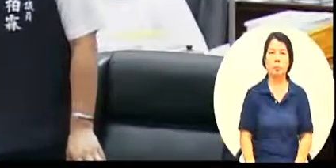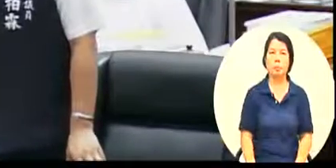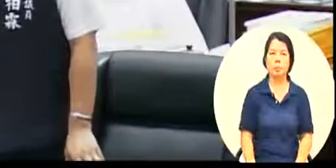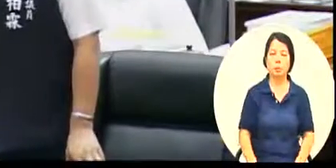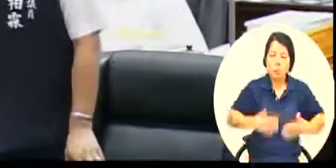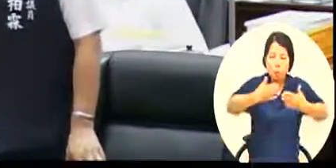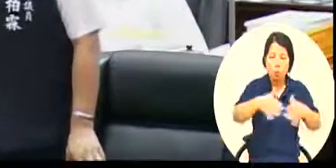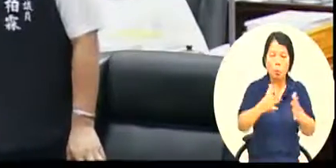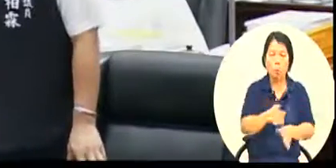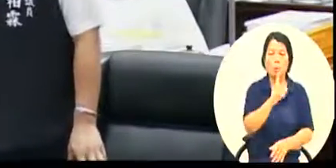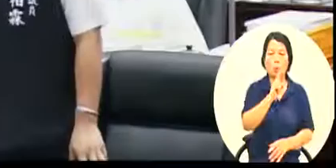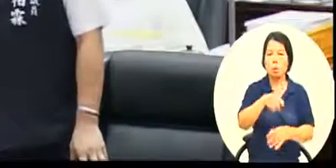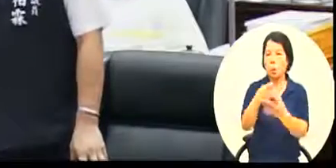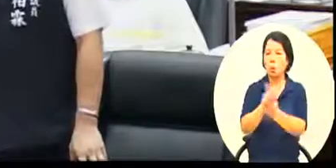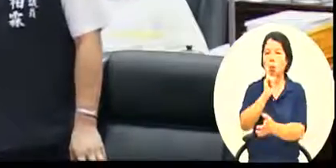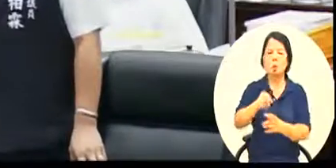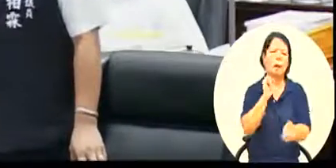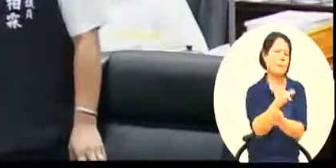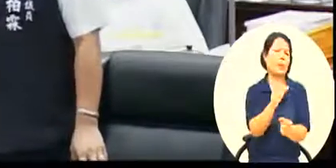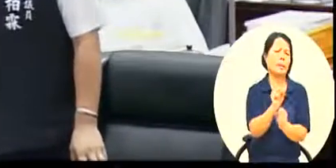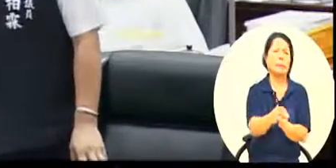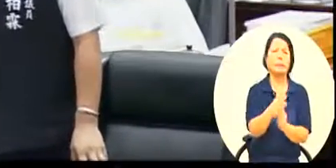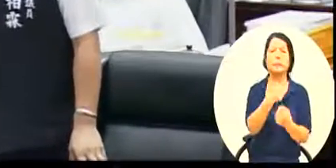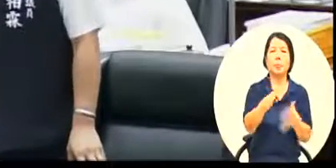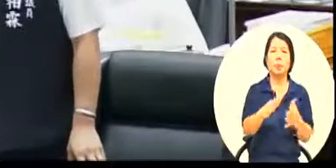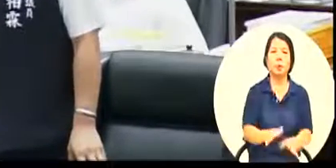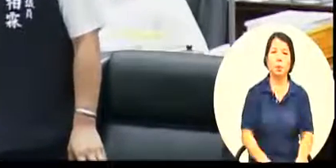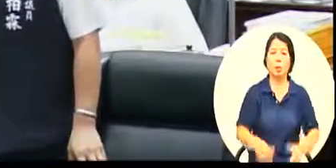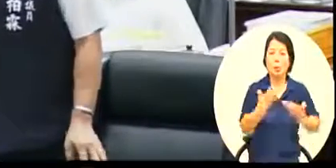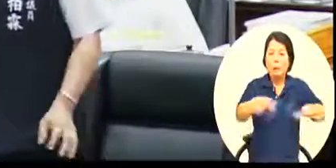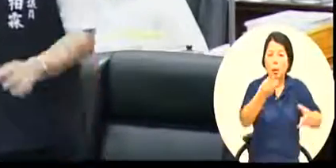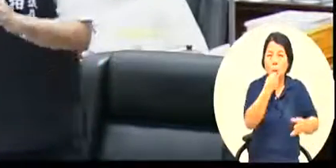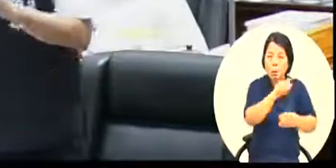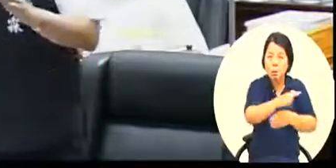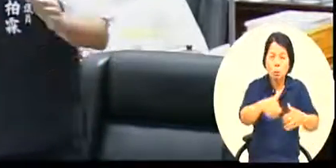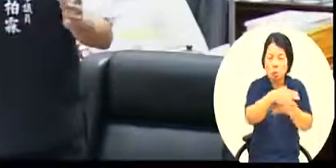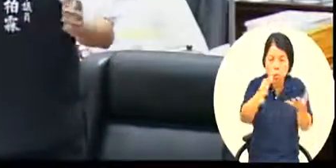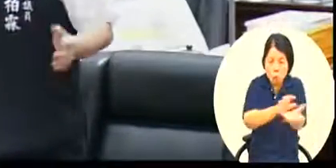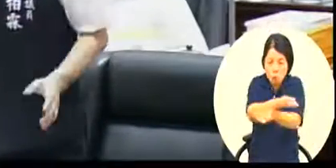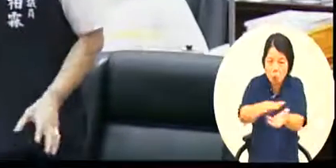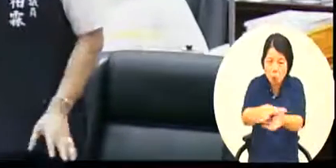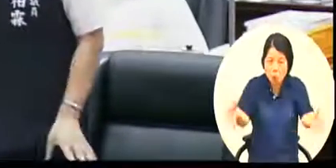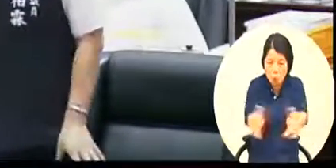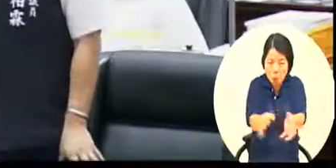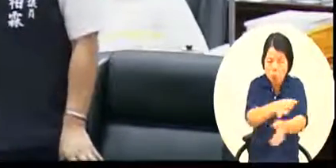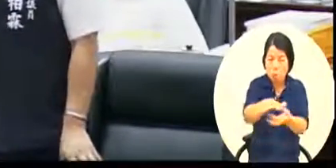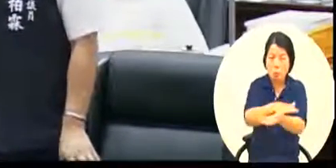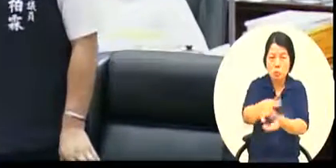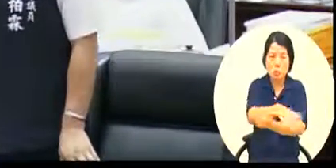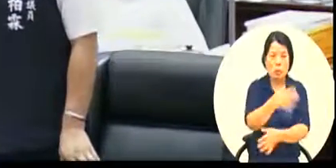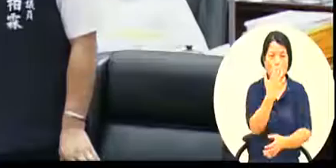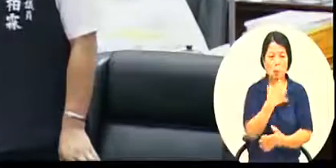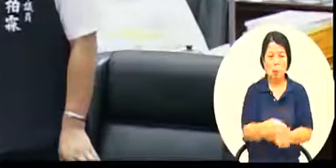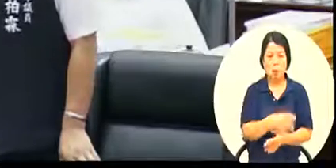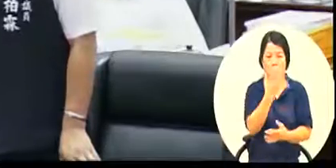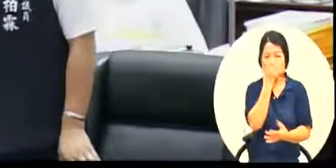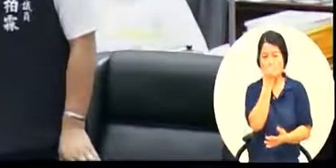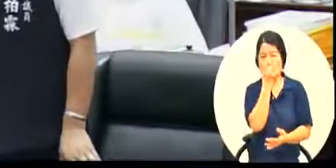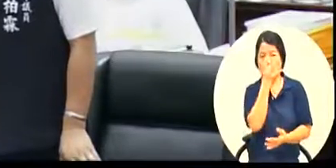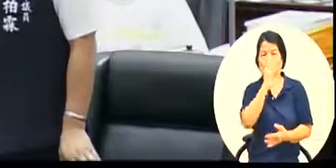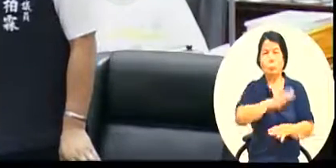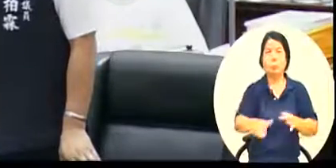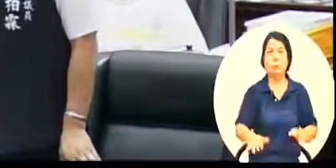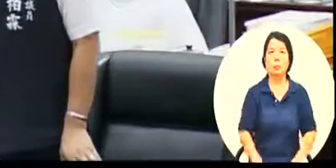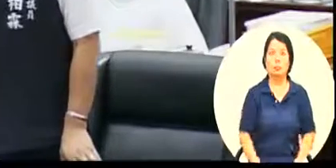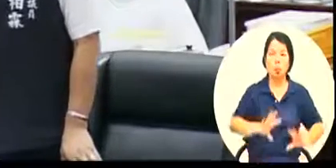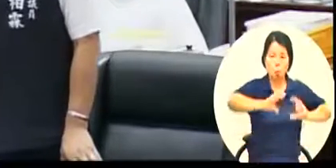要有人说啊，你的卖卖得好啊，可是你知不知道有很多的食品是混在你根本看不到的地方，所以我干嘛说在这儿我